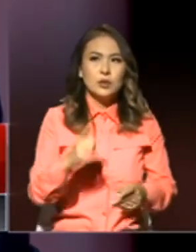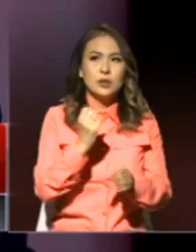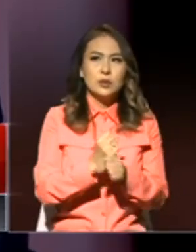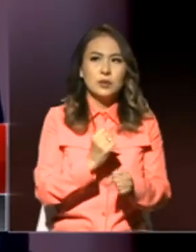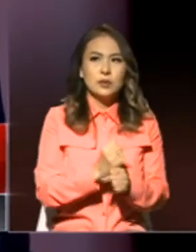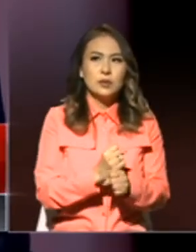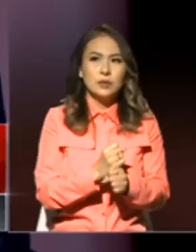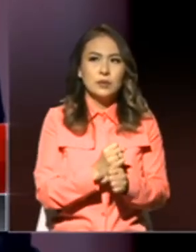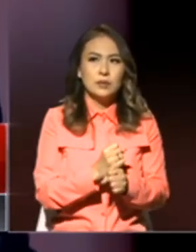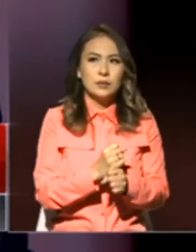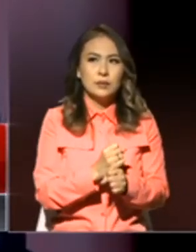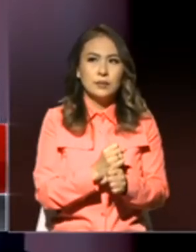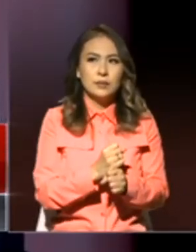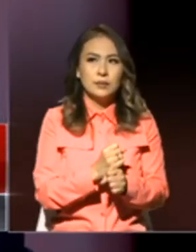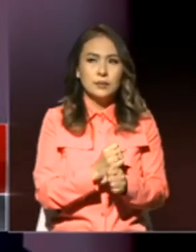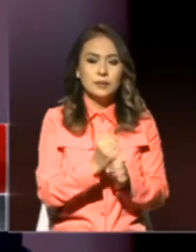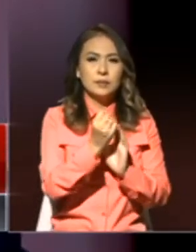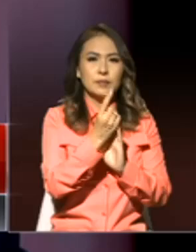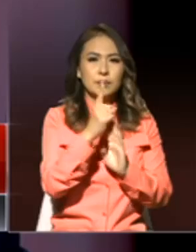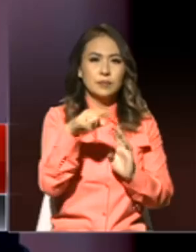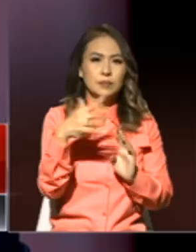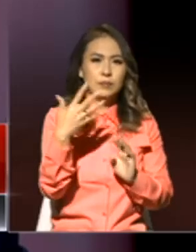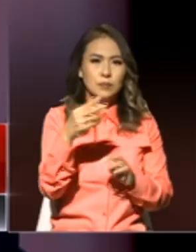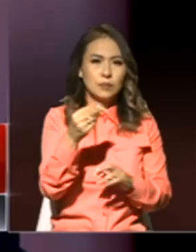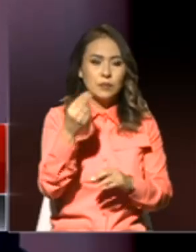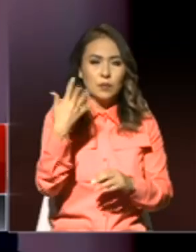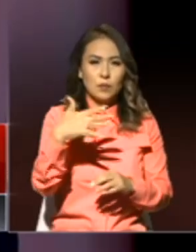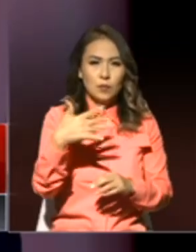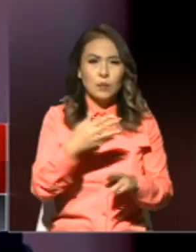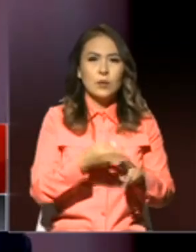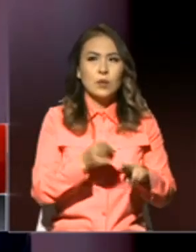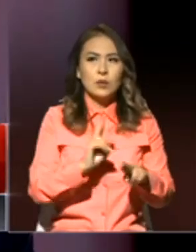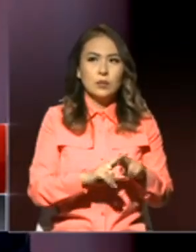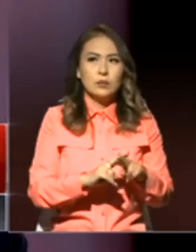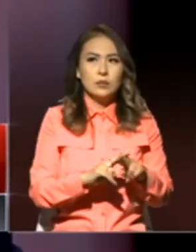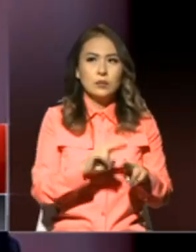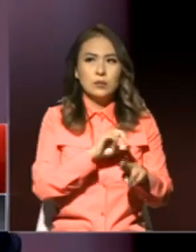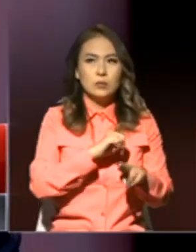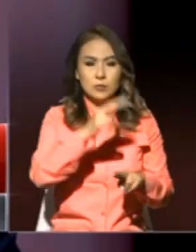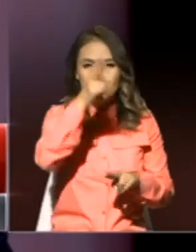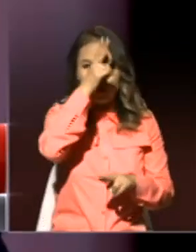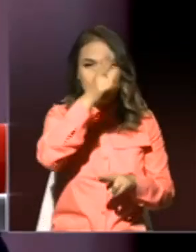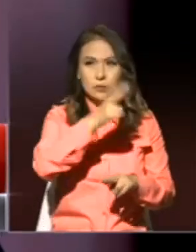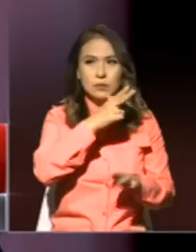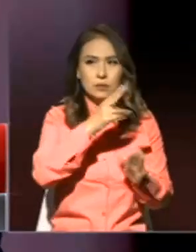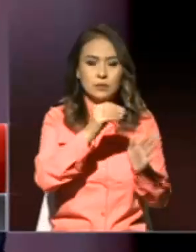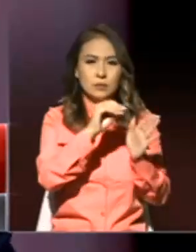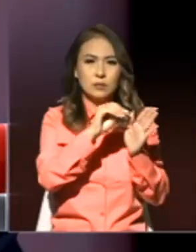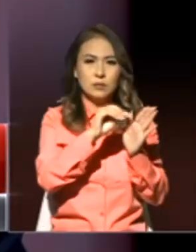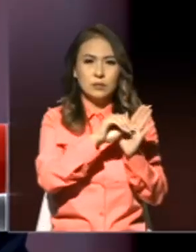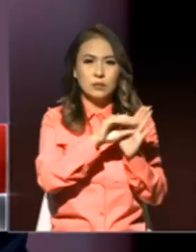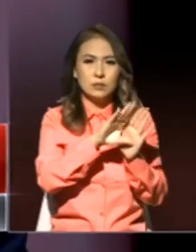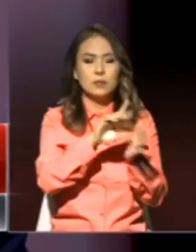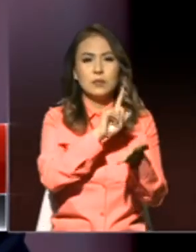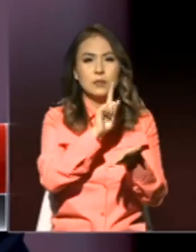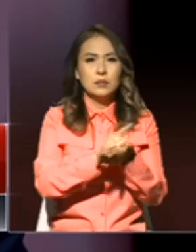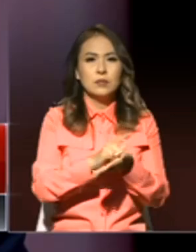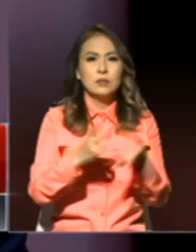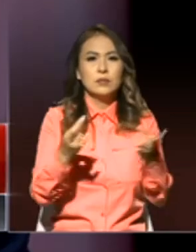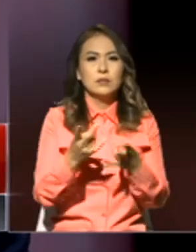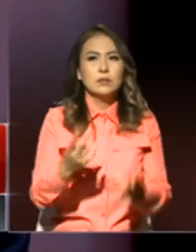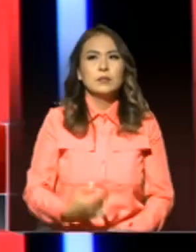Оны түсіру үшін ол 11.5% деген оңай ақша емес. Түсіру үшін, яғни ең кемінде 3 ай ақша осы жүйеде болу керек.